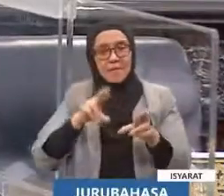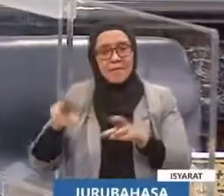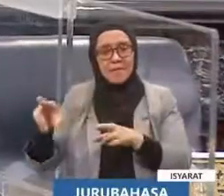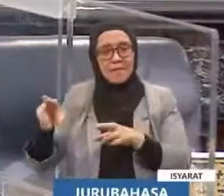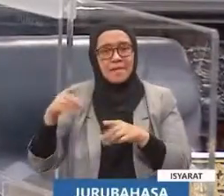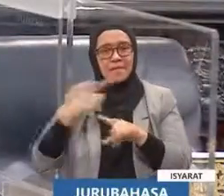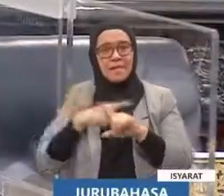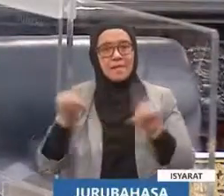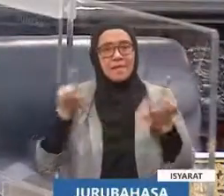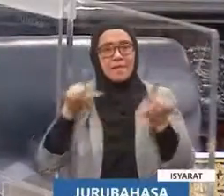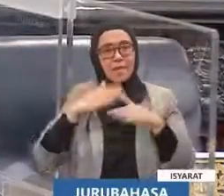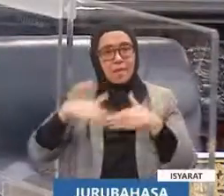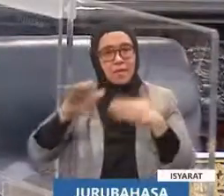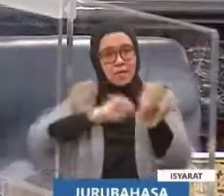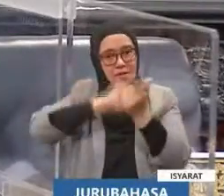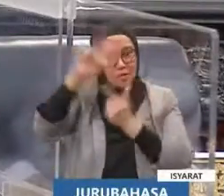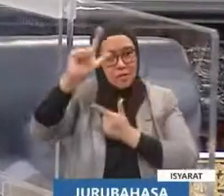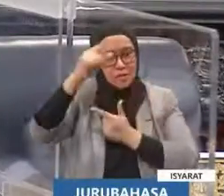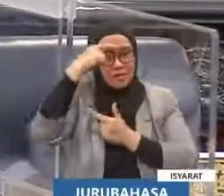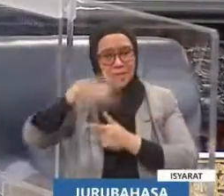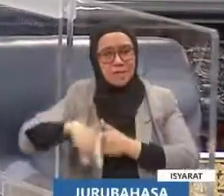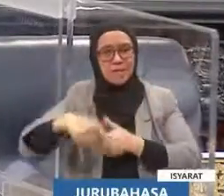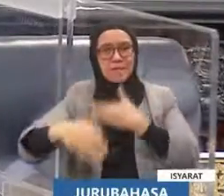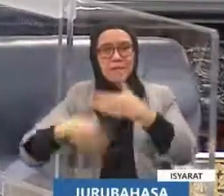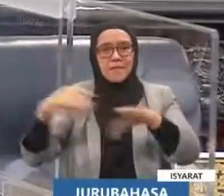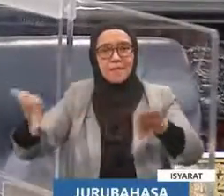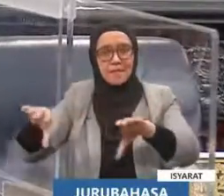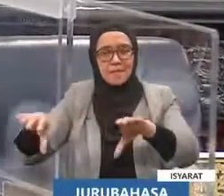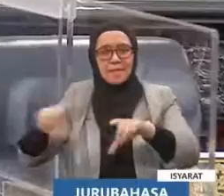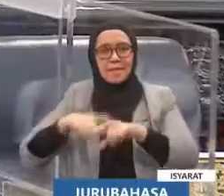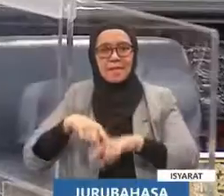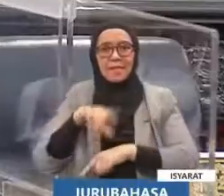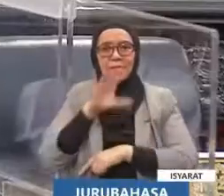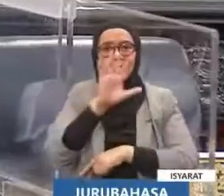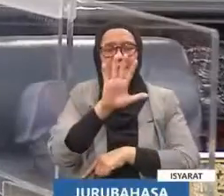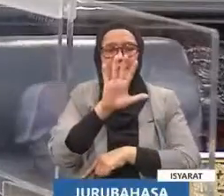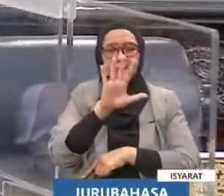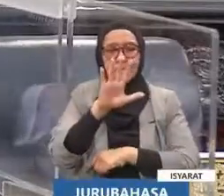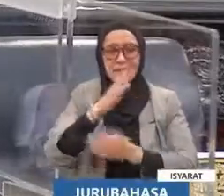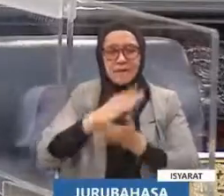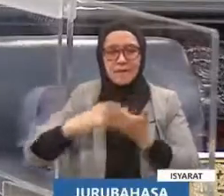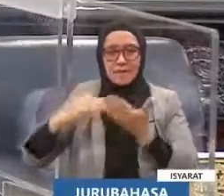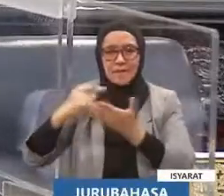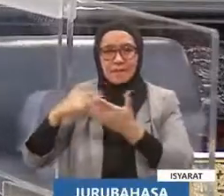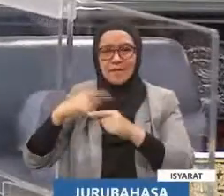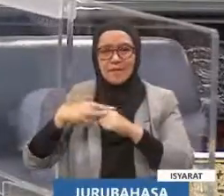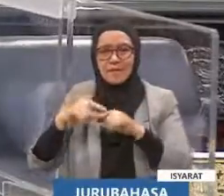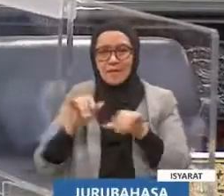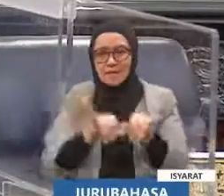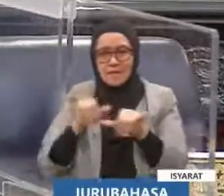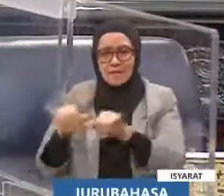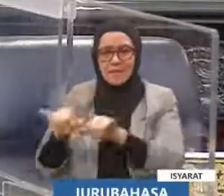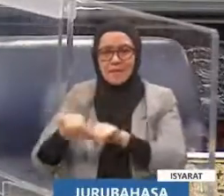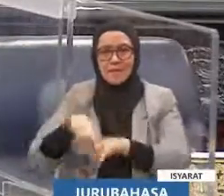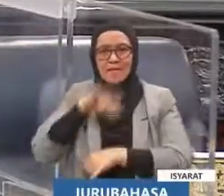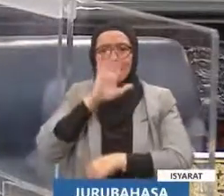tetapi sudah lulus pelaksanaan dia adalah sebanyak 5 sub-package dengan jarak sejauh